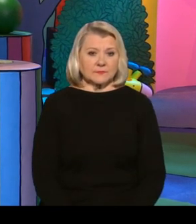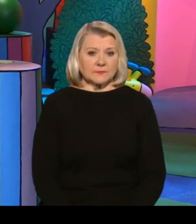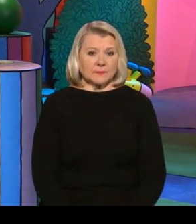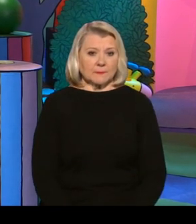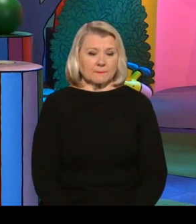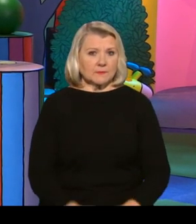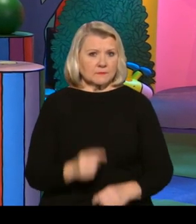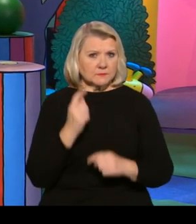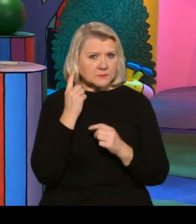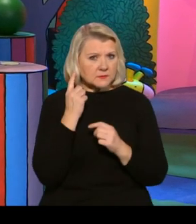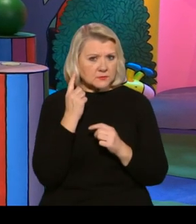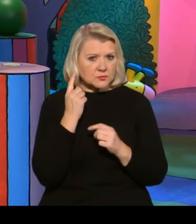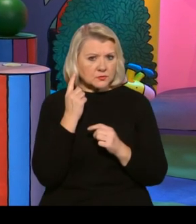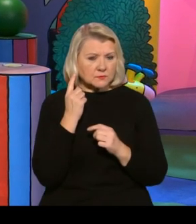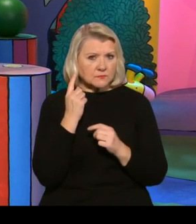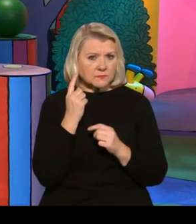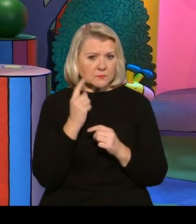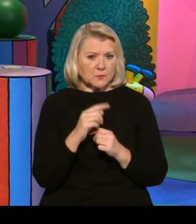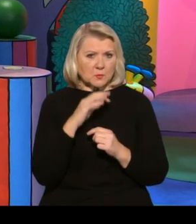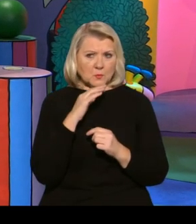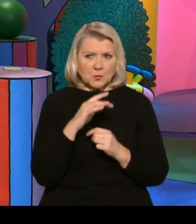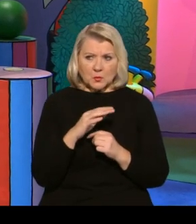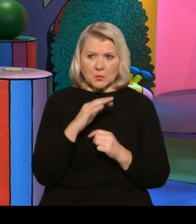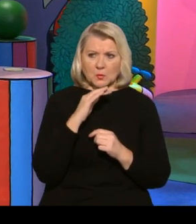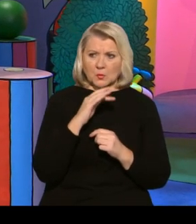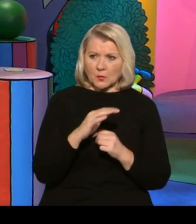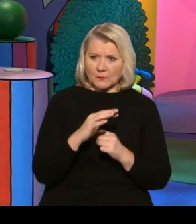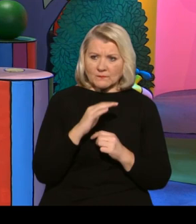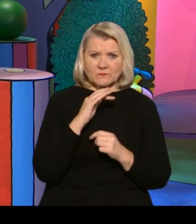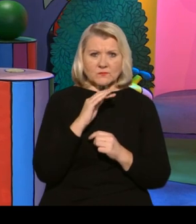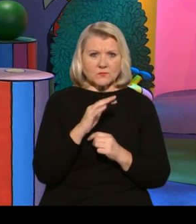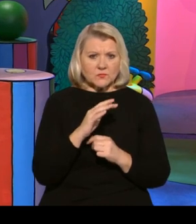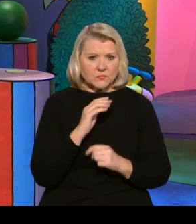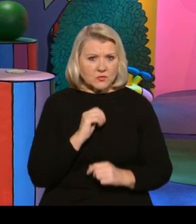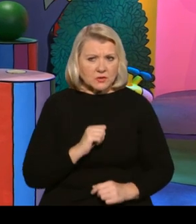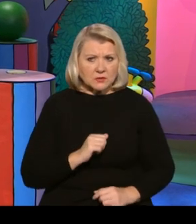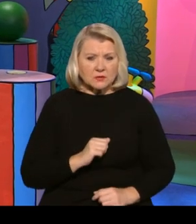Uhu, kdo mě to volá?